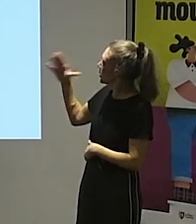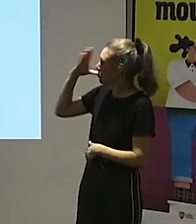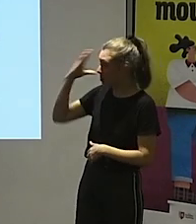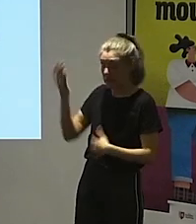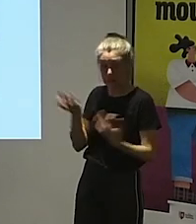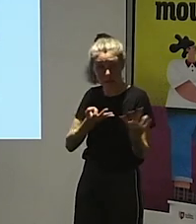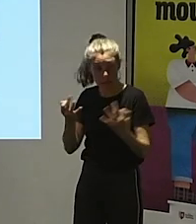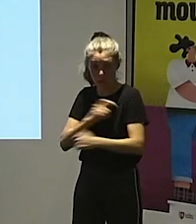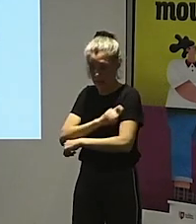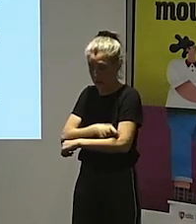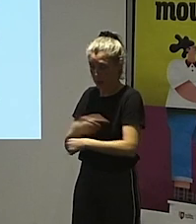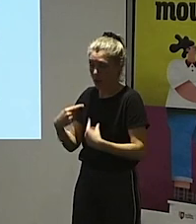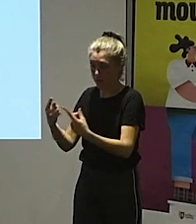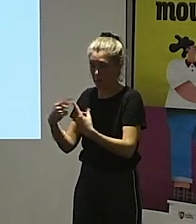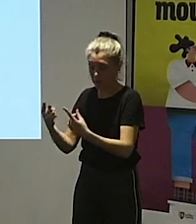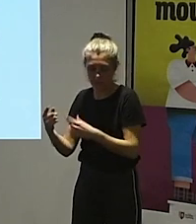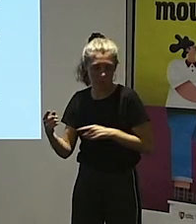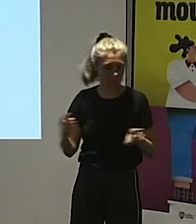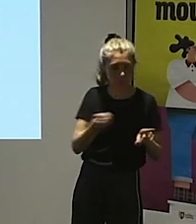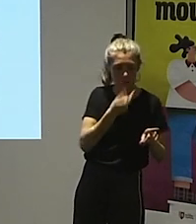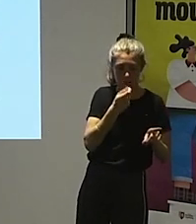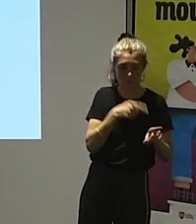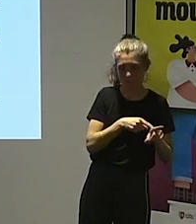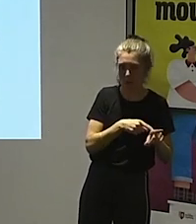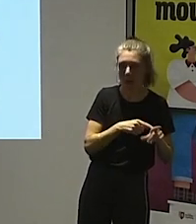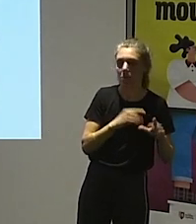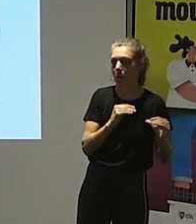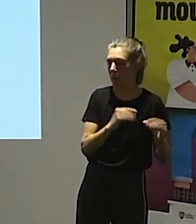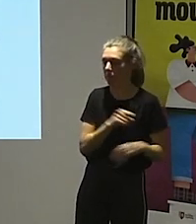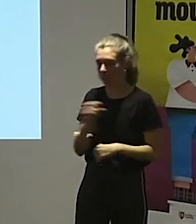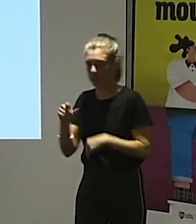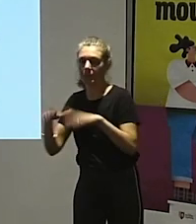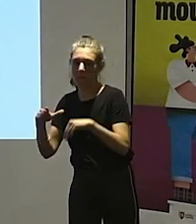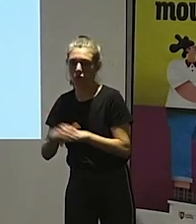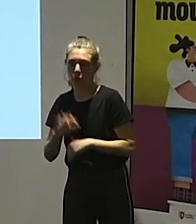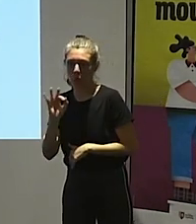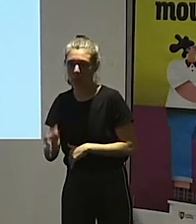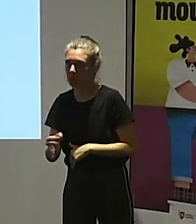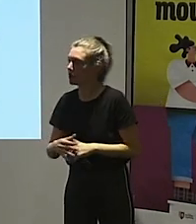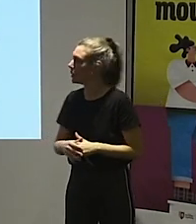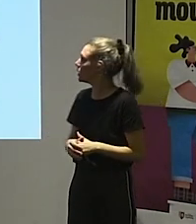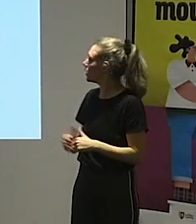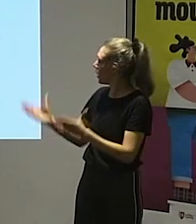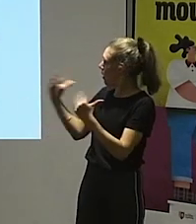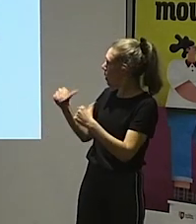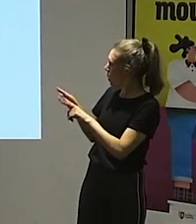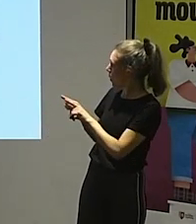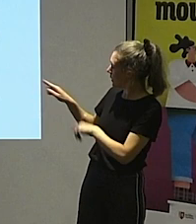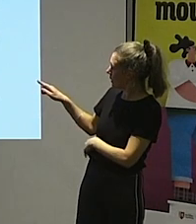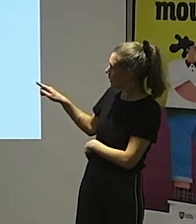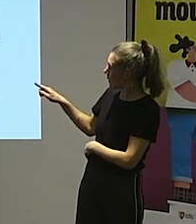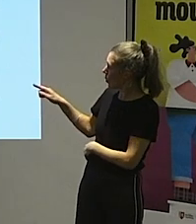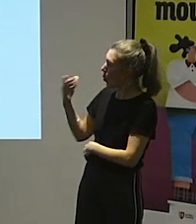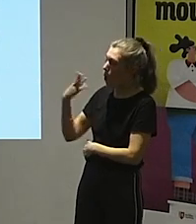régulier, et pour ceux qui ont utilisé l'antidépresseur, ça ne va pas varier. Ensuite, il y a des bénéfices également sur